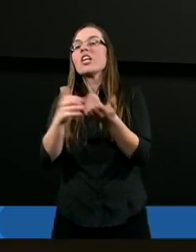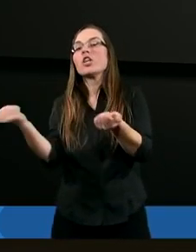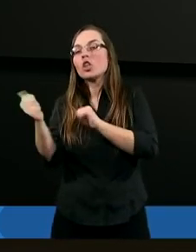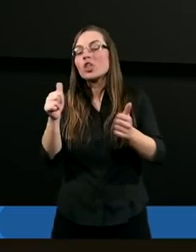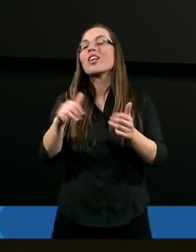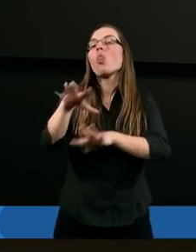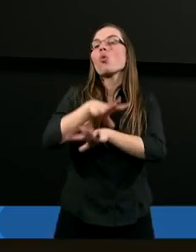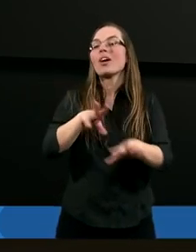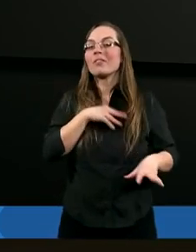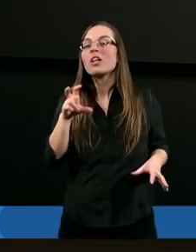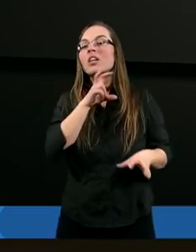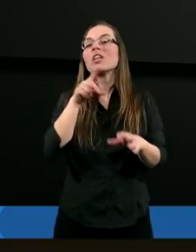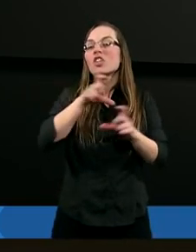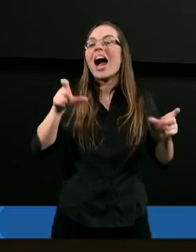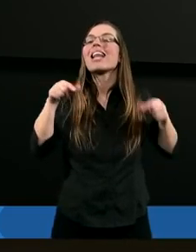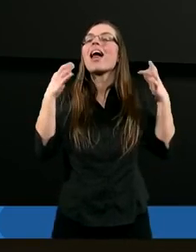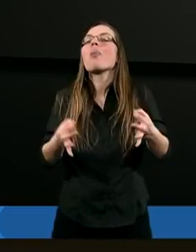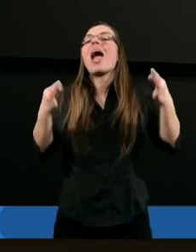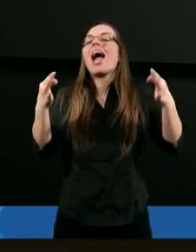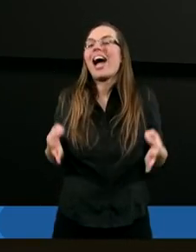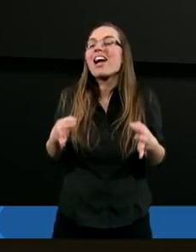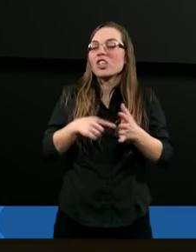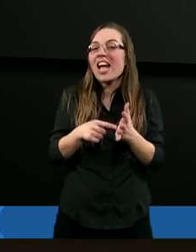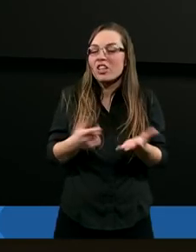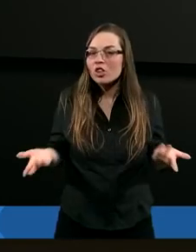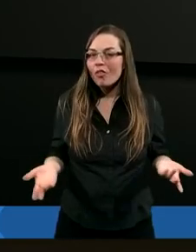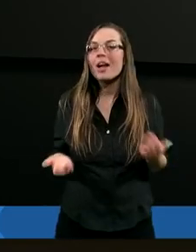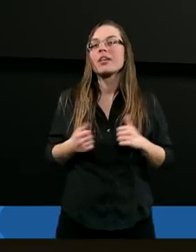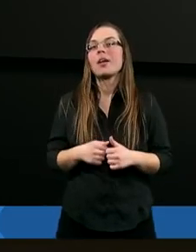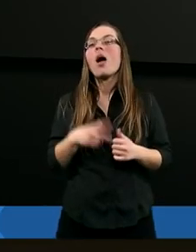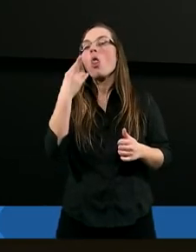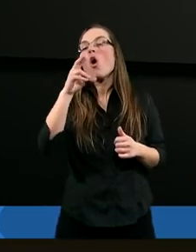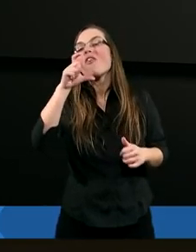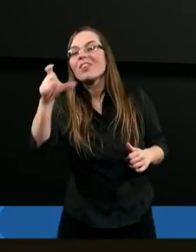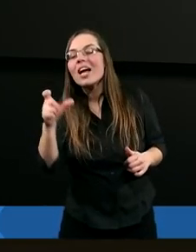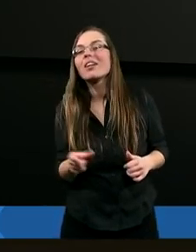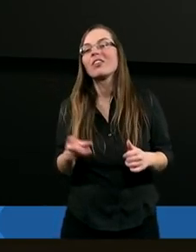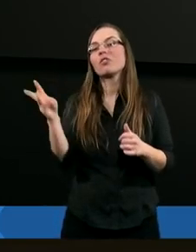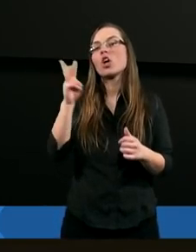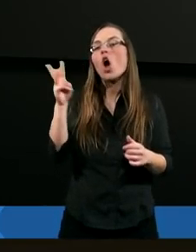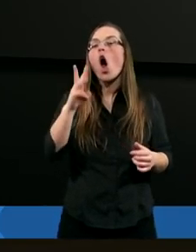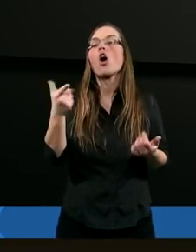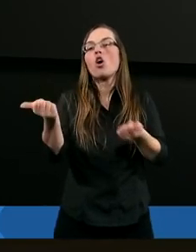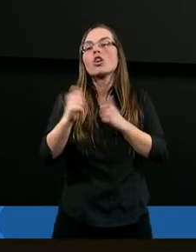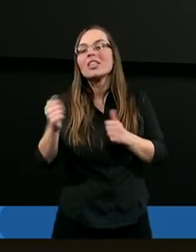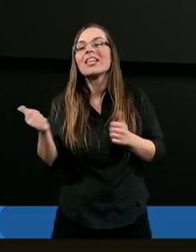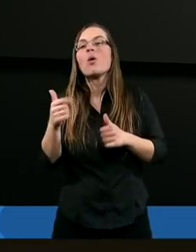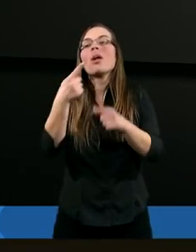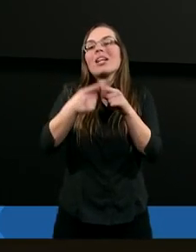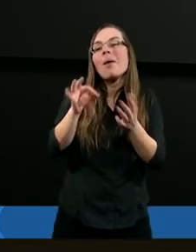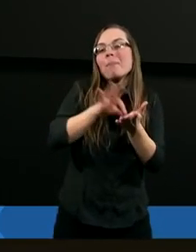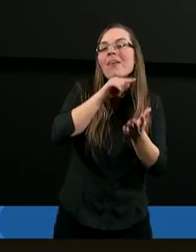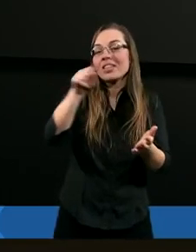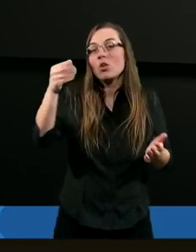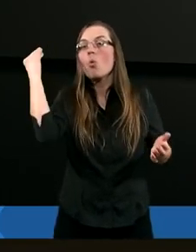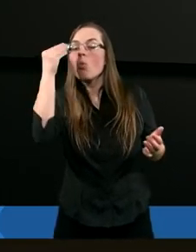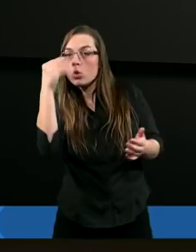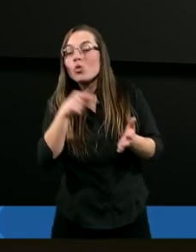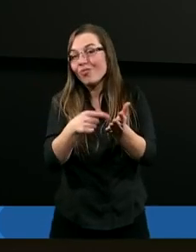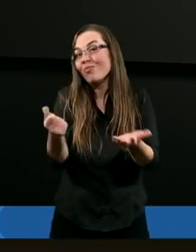Duchem Świętym. Czas teraźniejszy. No więc kogo chrzcił? Zapewne